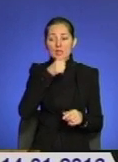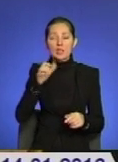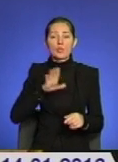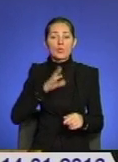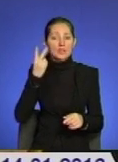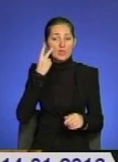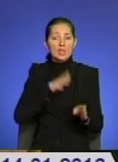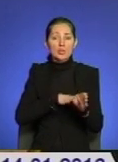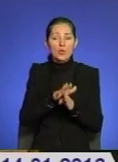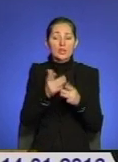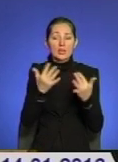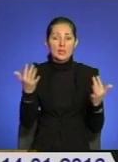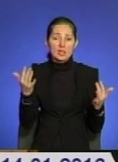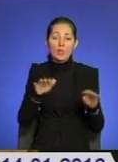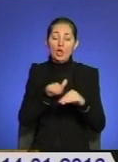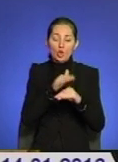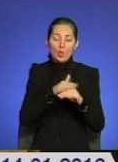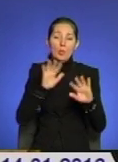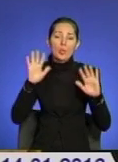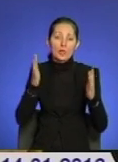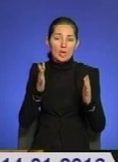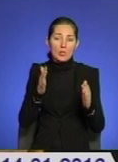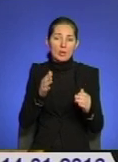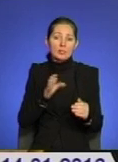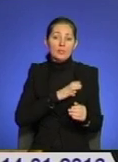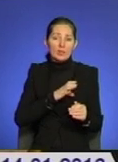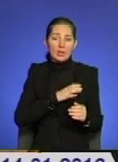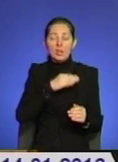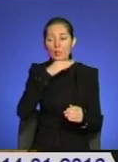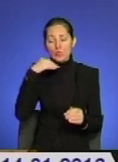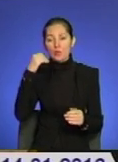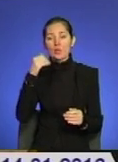сповнений різними добрими подіями, гараздом на многі і благі літа.